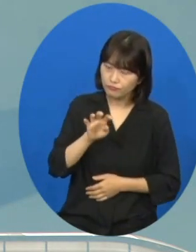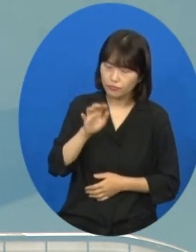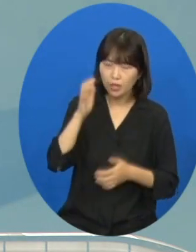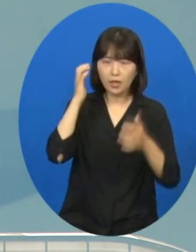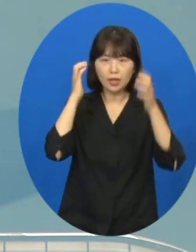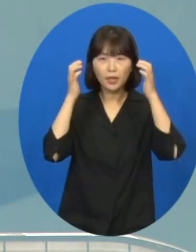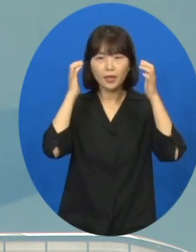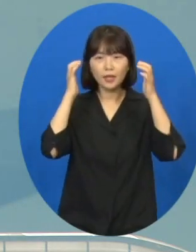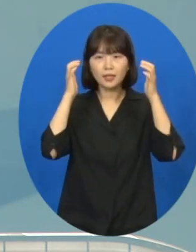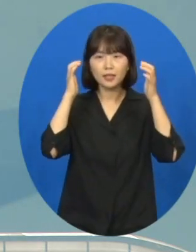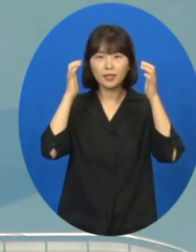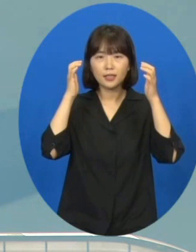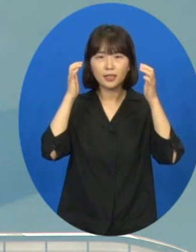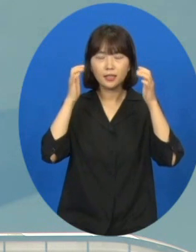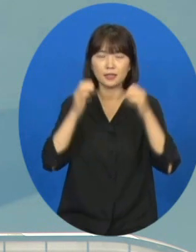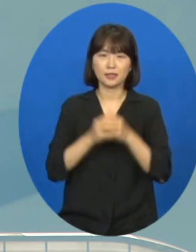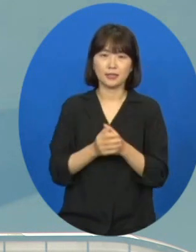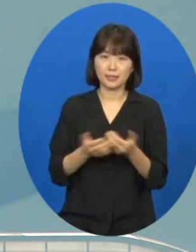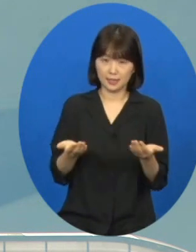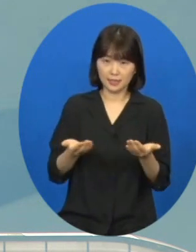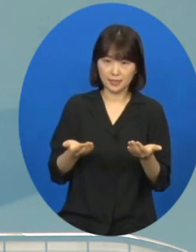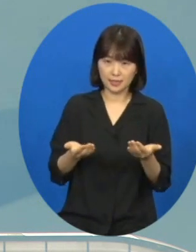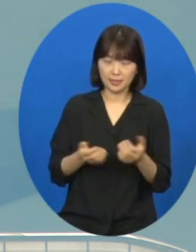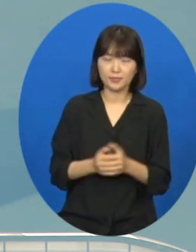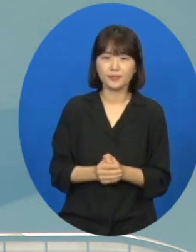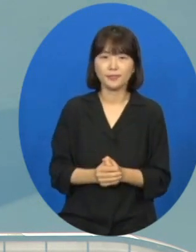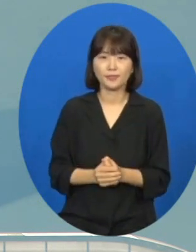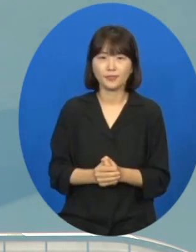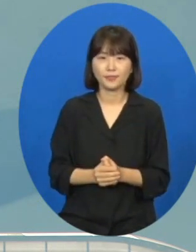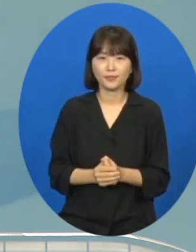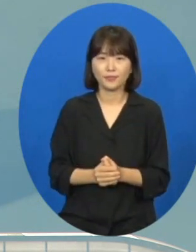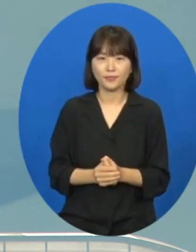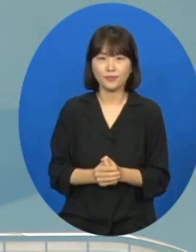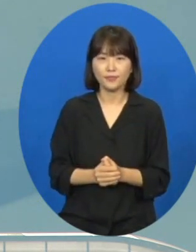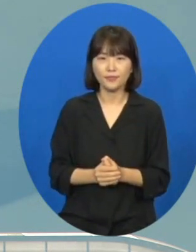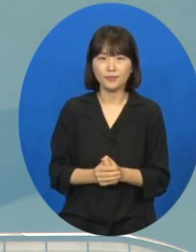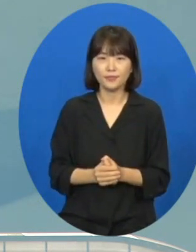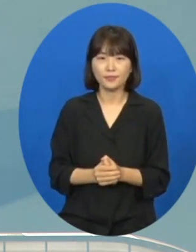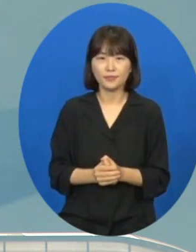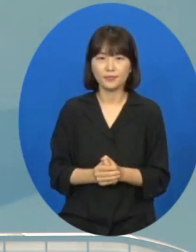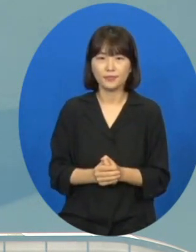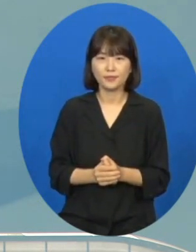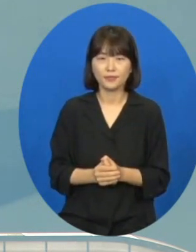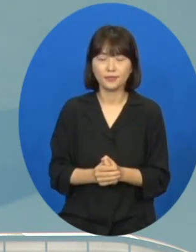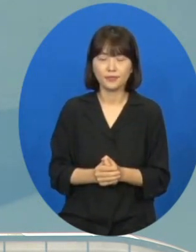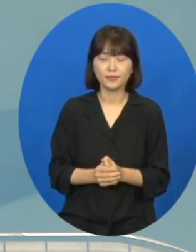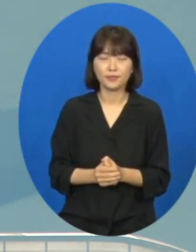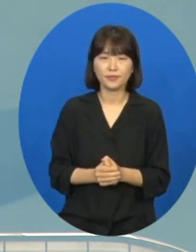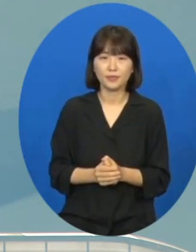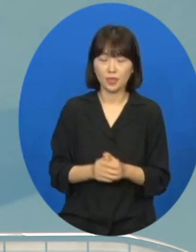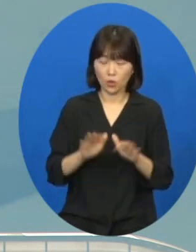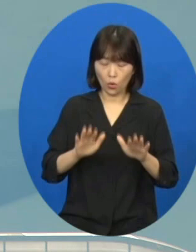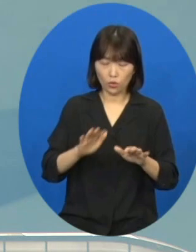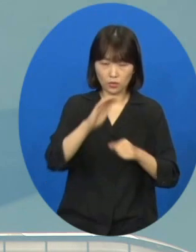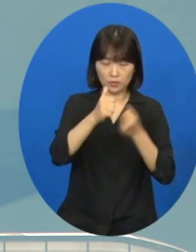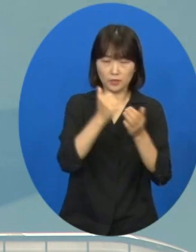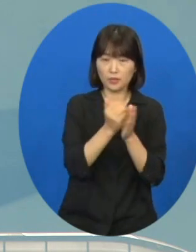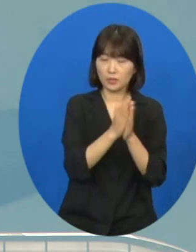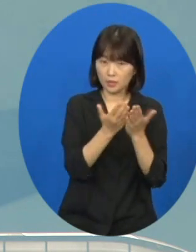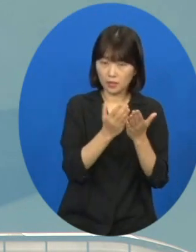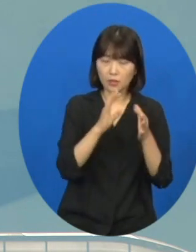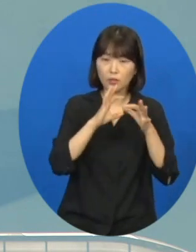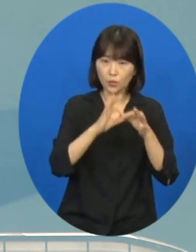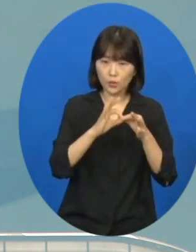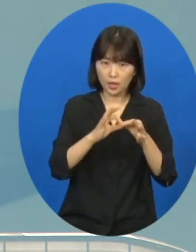헷갈릴 만한 일이 오늘 본문의 내용이에요. 그러니까 오늘 본문을